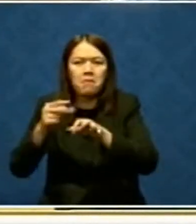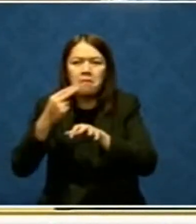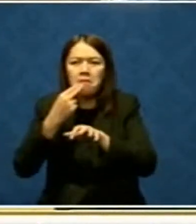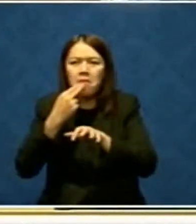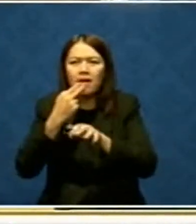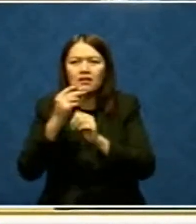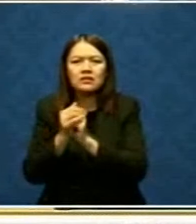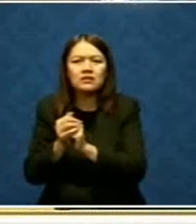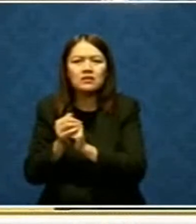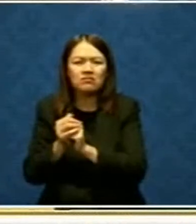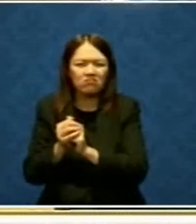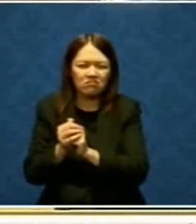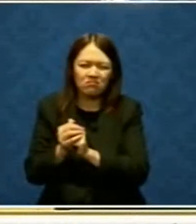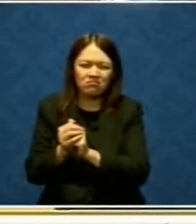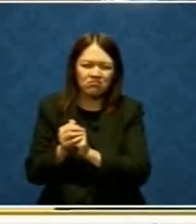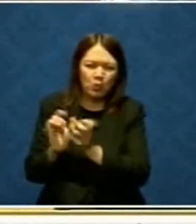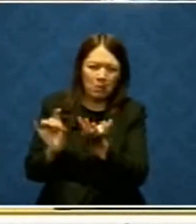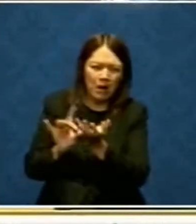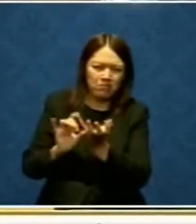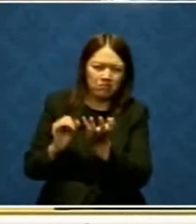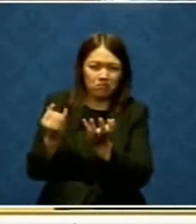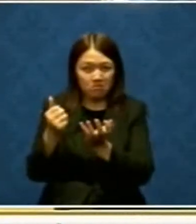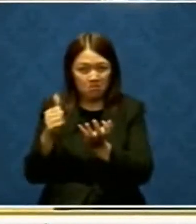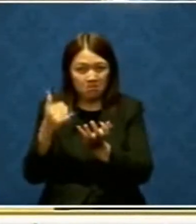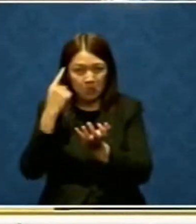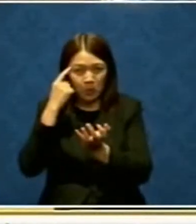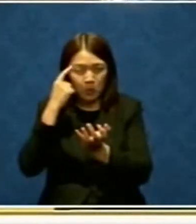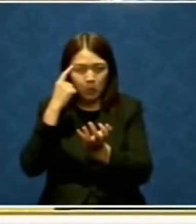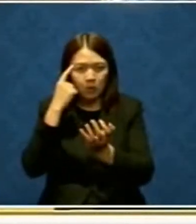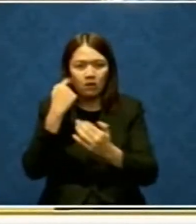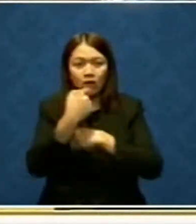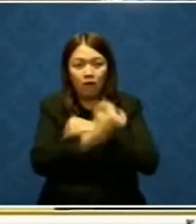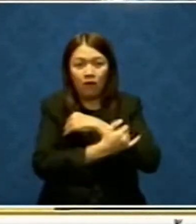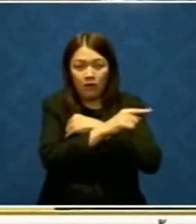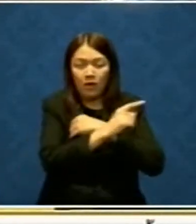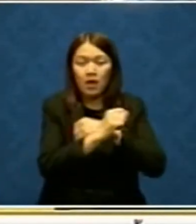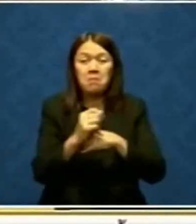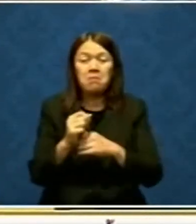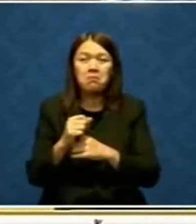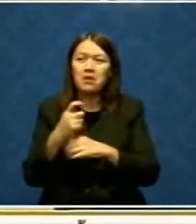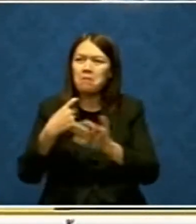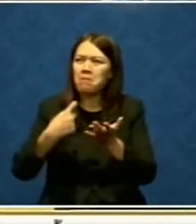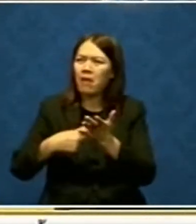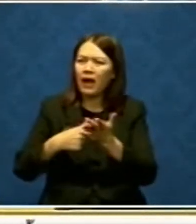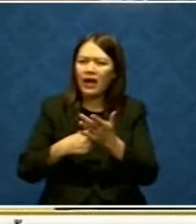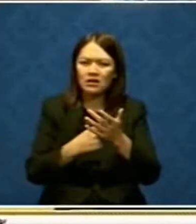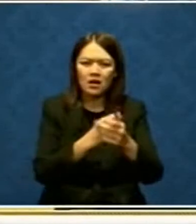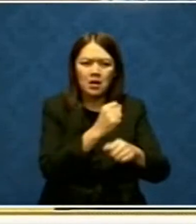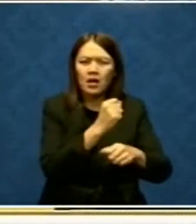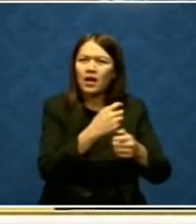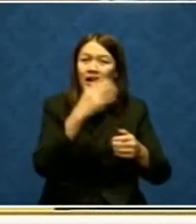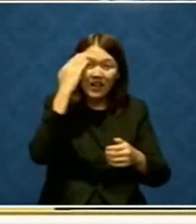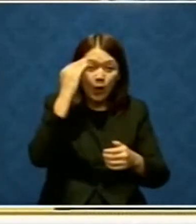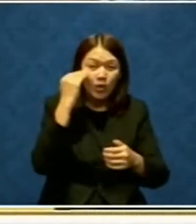นี่ยไม่รับประกันมันนะครับว่ามีอายุเท่าไหร่ประเทศอื่นเนี่ยเขามีอย่างน้อย5ปี8ปีนะครับเกาหลีนี่รับประกันแบต